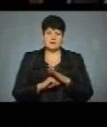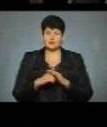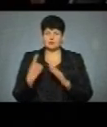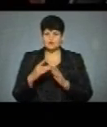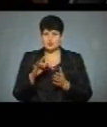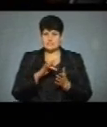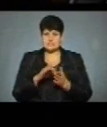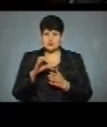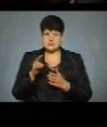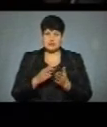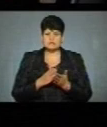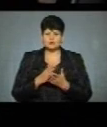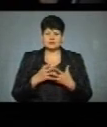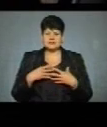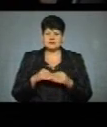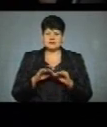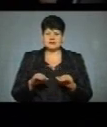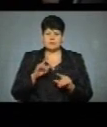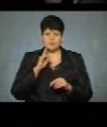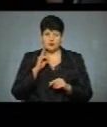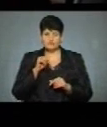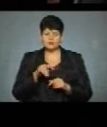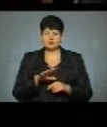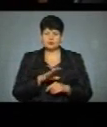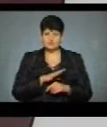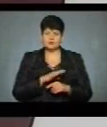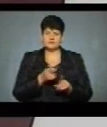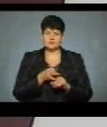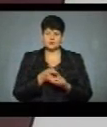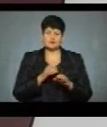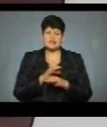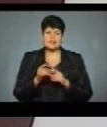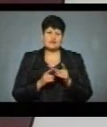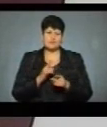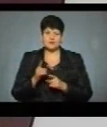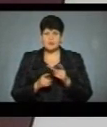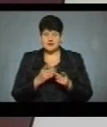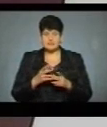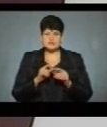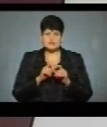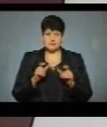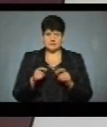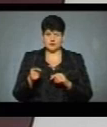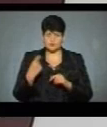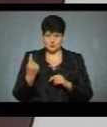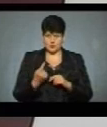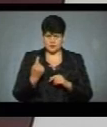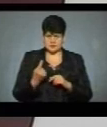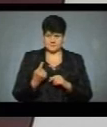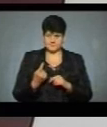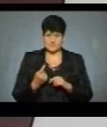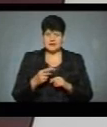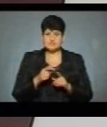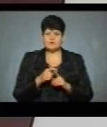центру соціальних служб для сім'ї, дітей та молоді. Воно відбулося в рамках проекту реформування інтерактивних закладів Тернопільській області. За